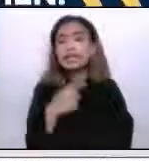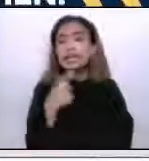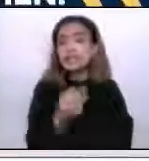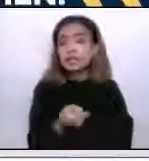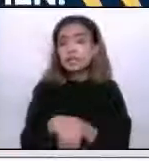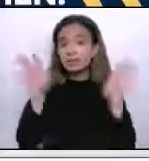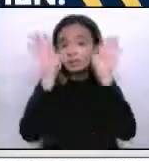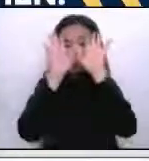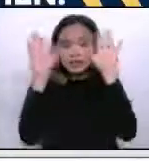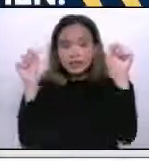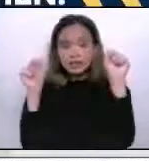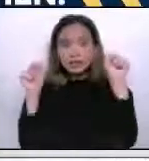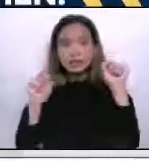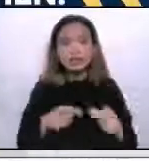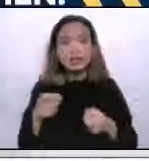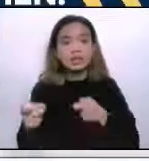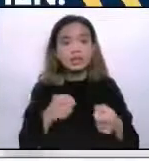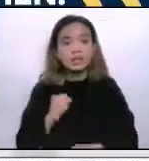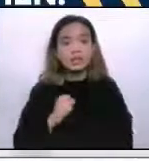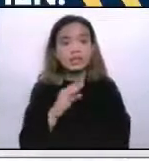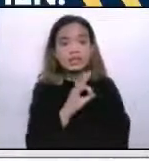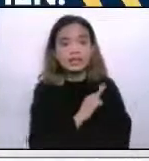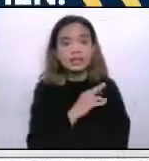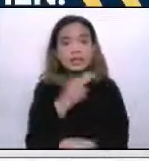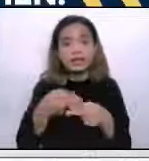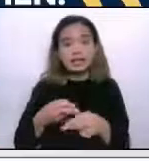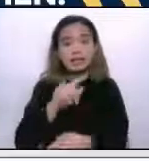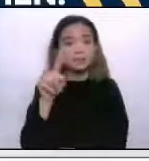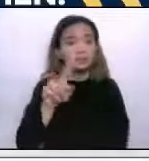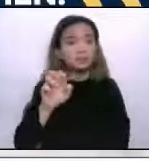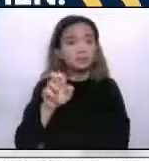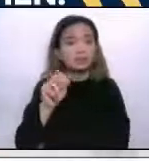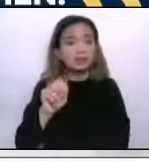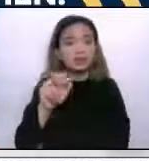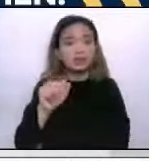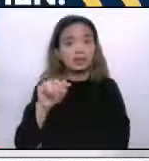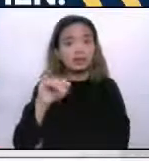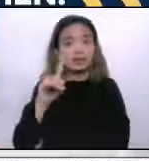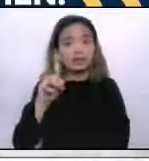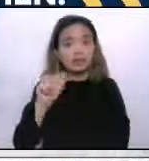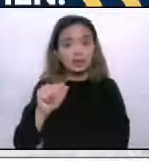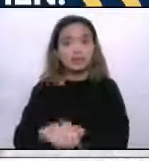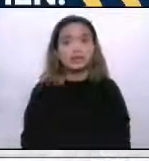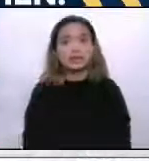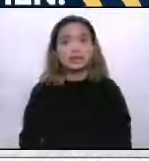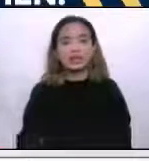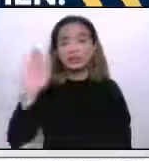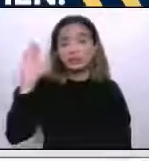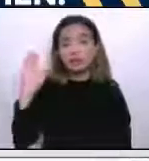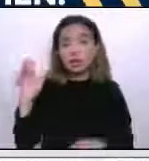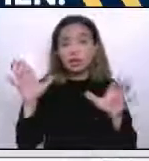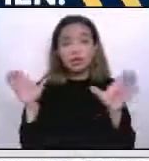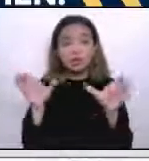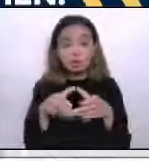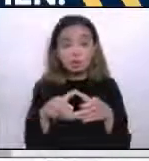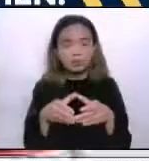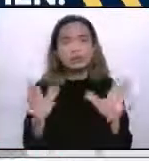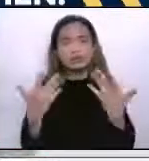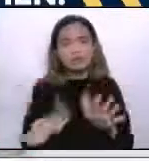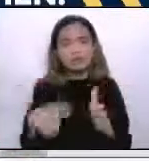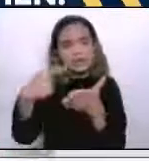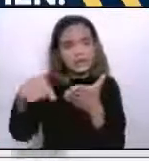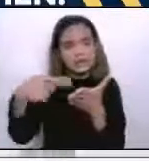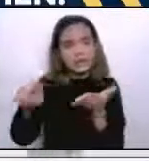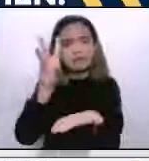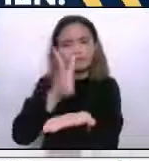Staff Secretary-designate Zenaida Angping, nakapag-ocular inspection na ang inaugural committee. Ito na aniya ang pinakamagandang